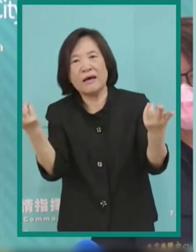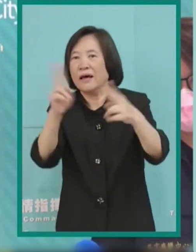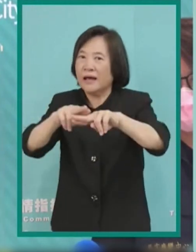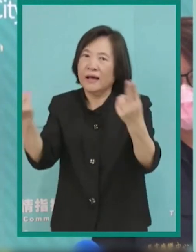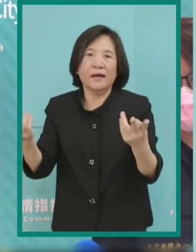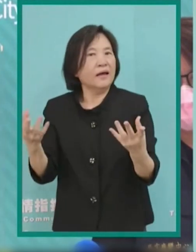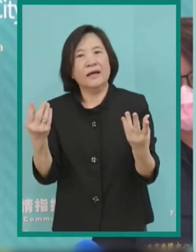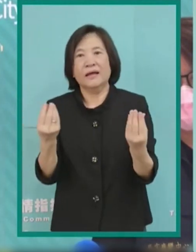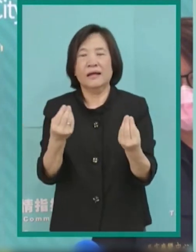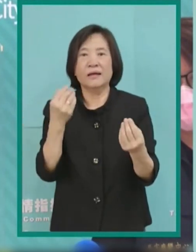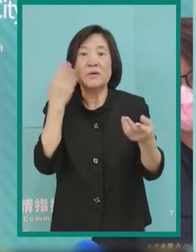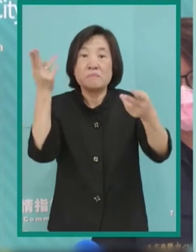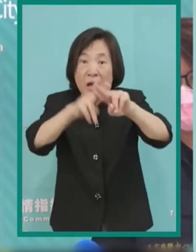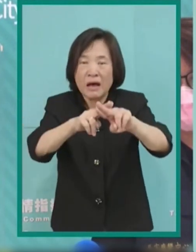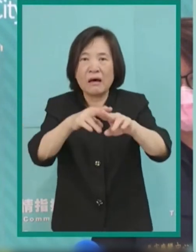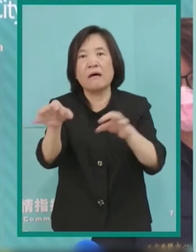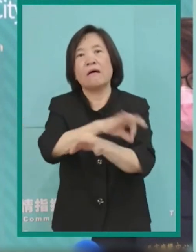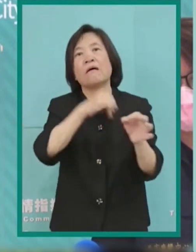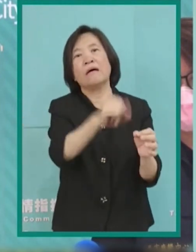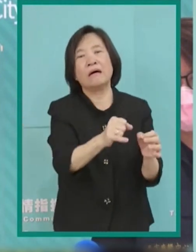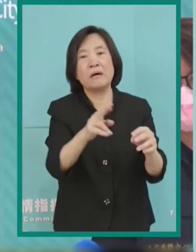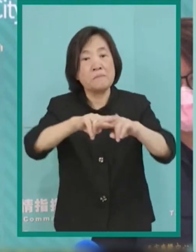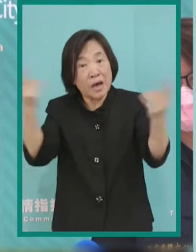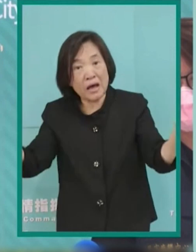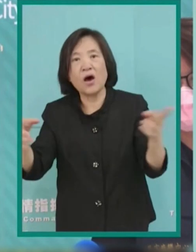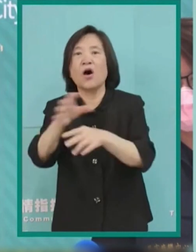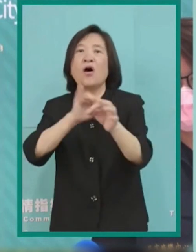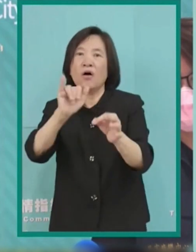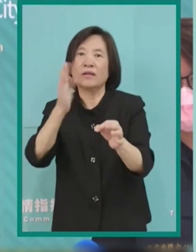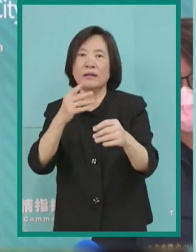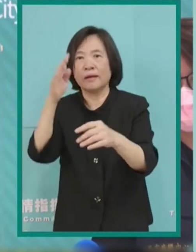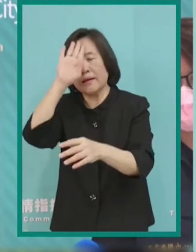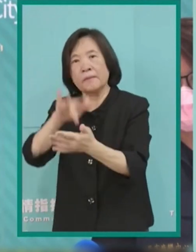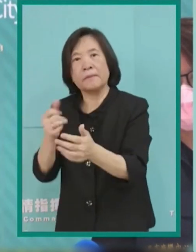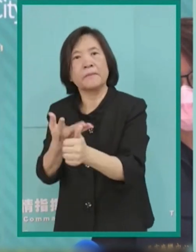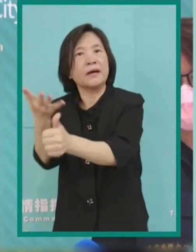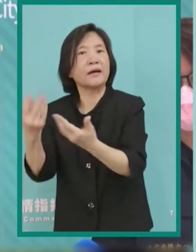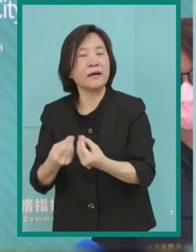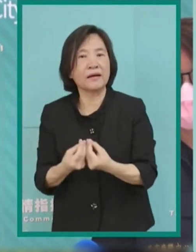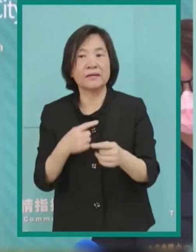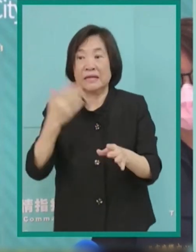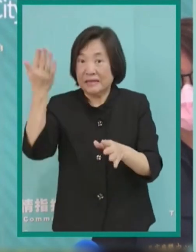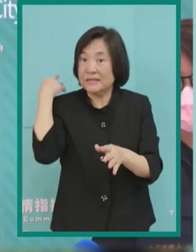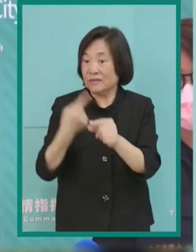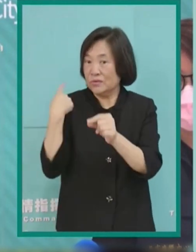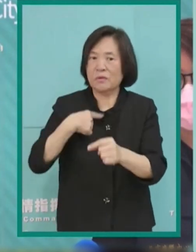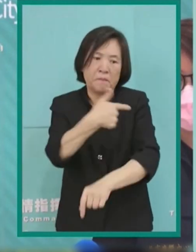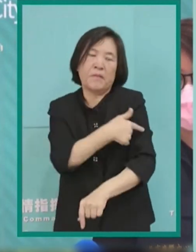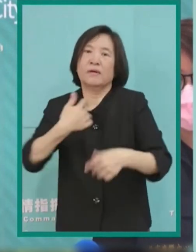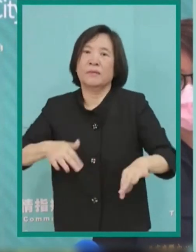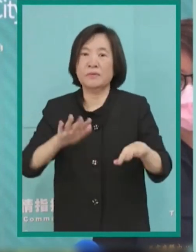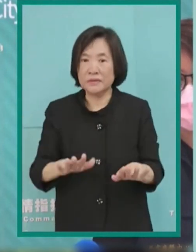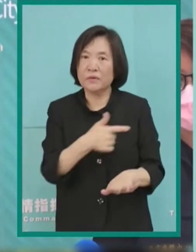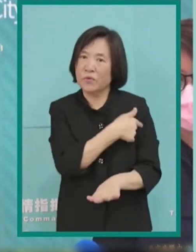封城又解封。我们台湾至少撑到现在才遇到这个问题，可是当时是没有疫苗，我们现在是有疫苗，所以是这样的哦。